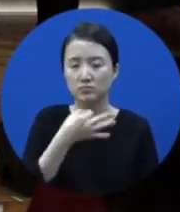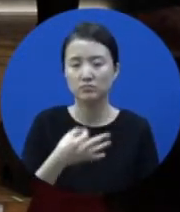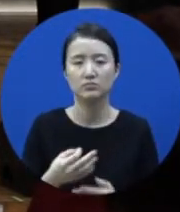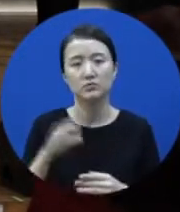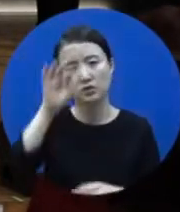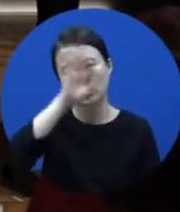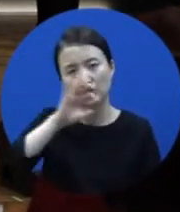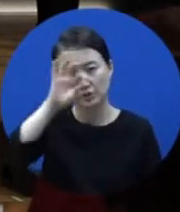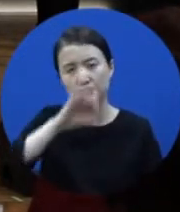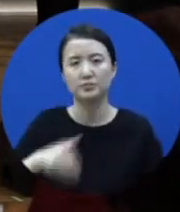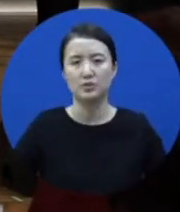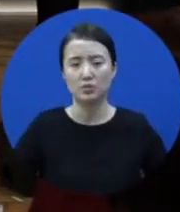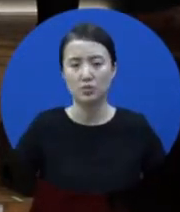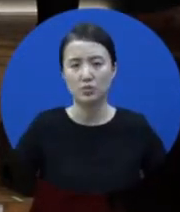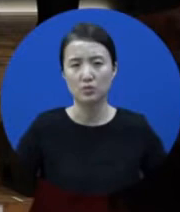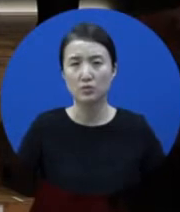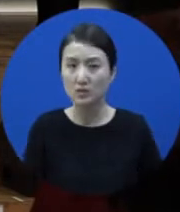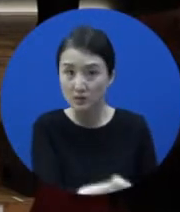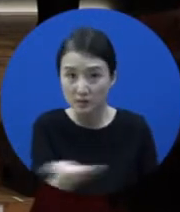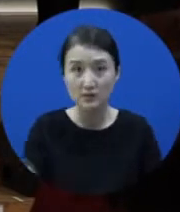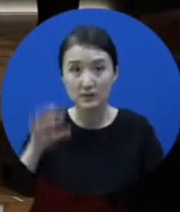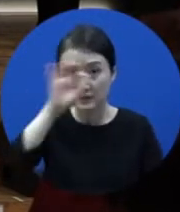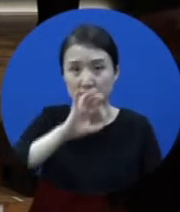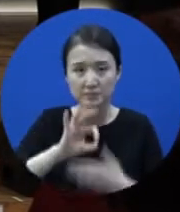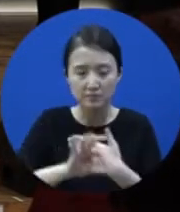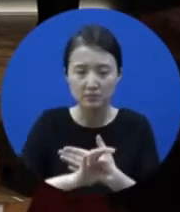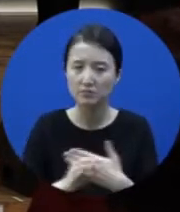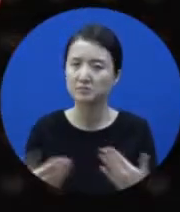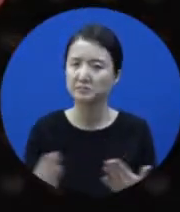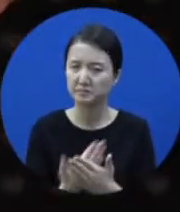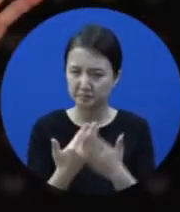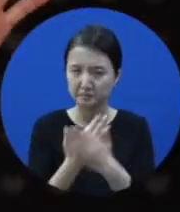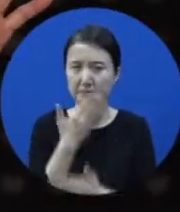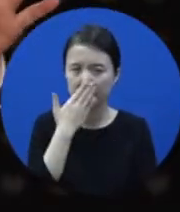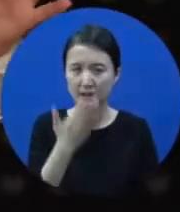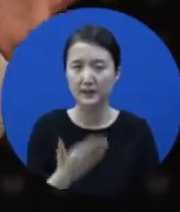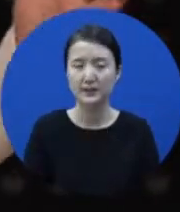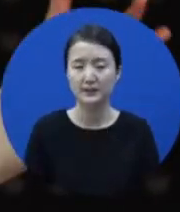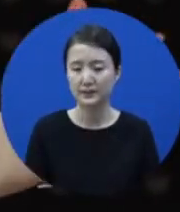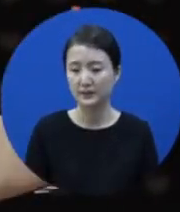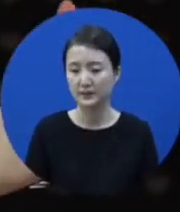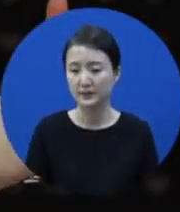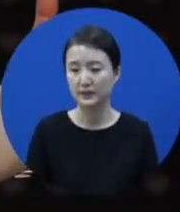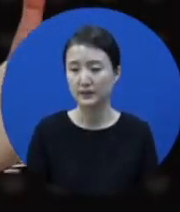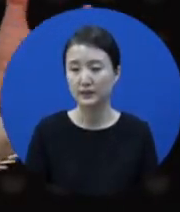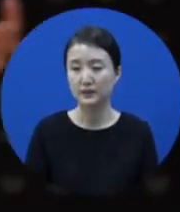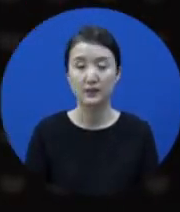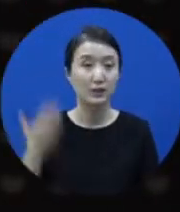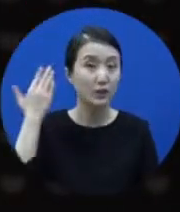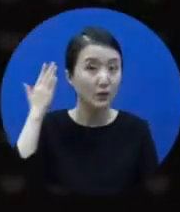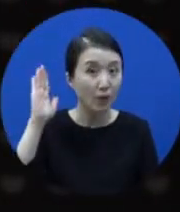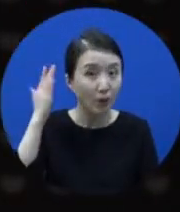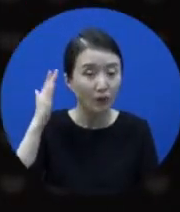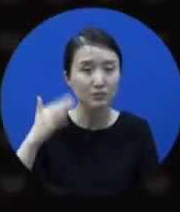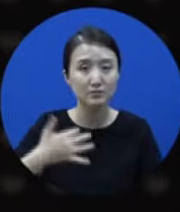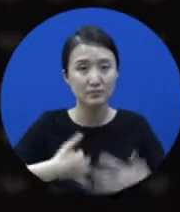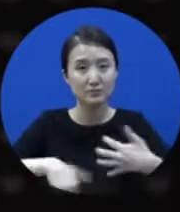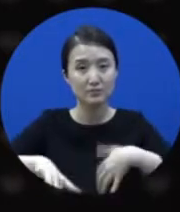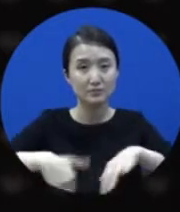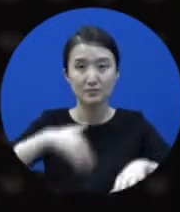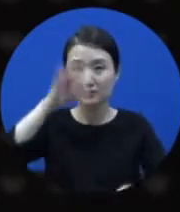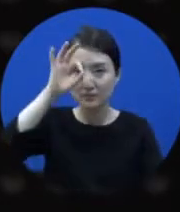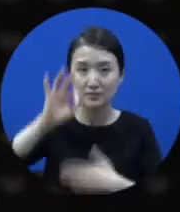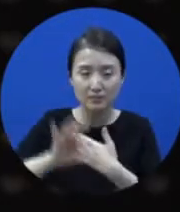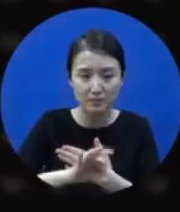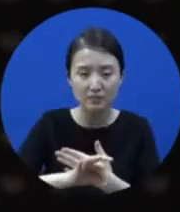연습하시면 정말 잘하실 수가 있습니다. 자, 요즘 보면은 성형외과 굉장히 예, 문전성시를